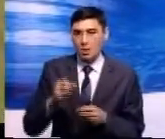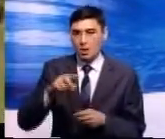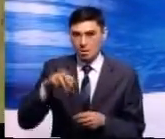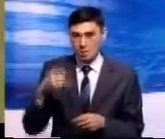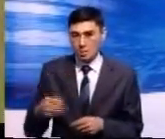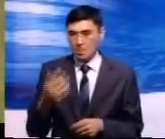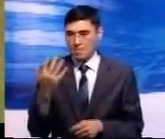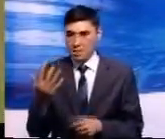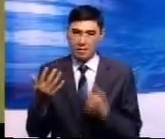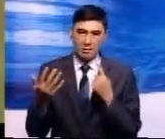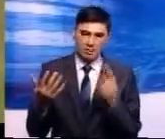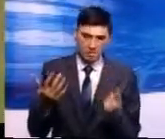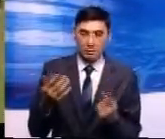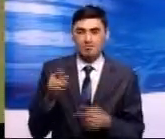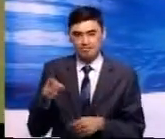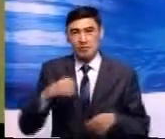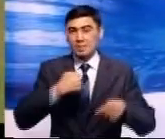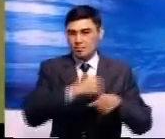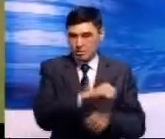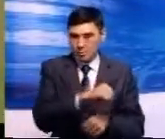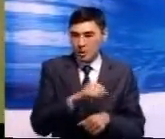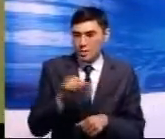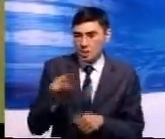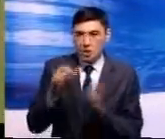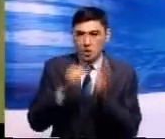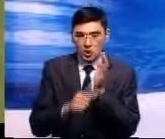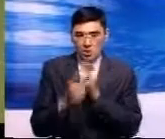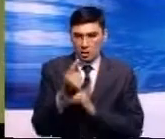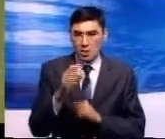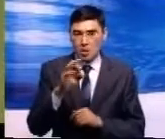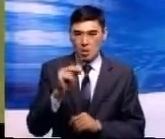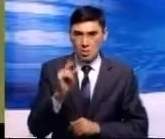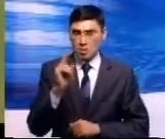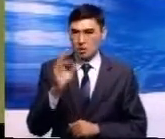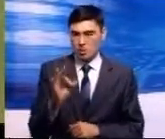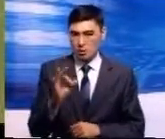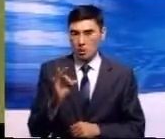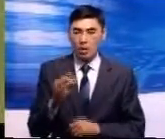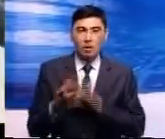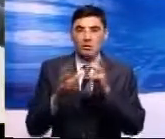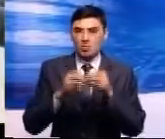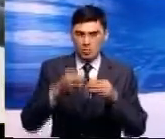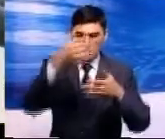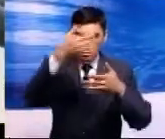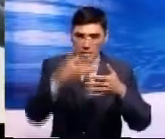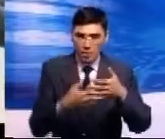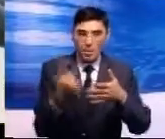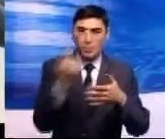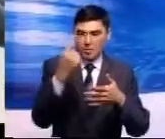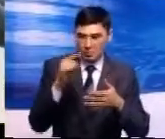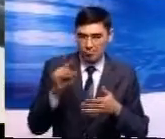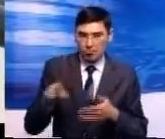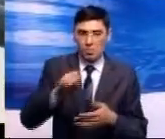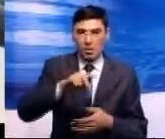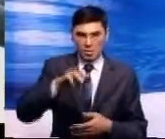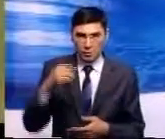что в настоящее время футбольный клуб «Алтай», имея в активе 61 очко, продолжает возглавлять турнирную таблицу, а футбольная команда